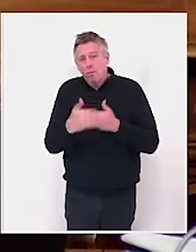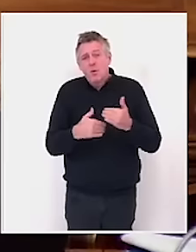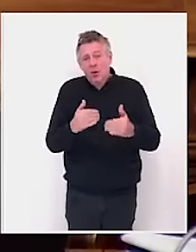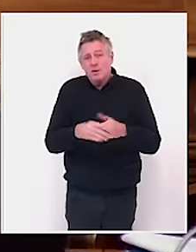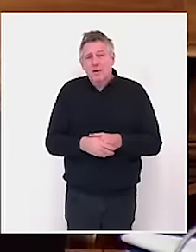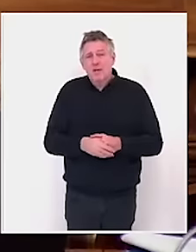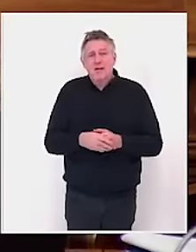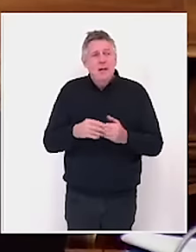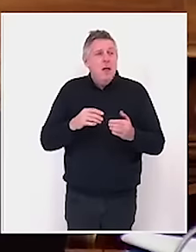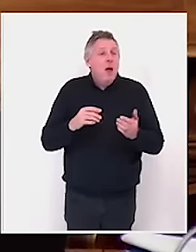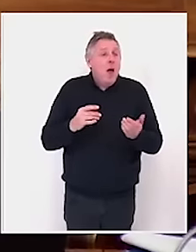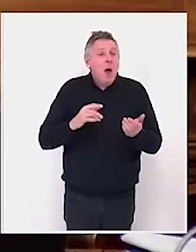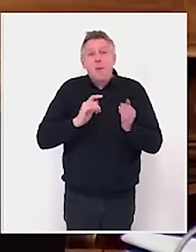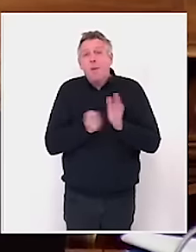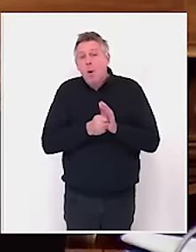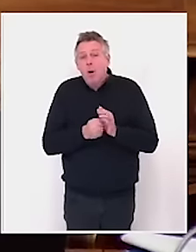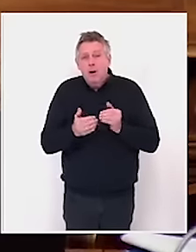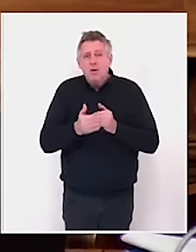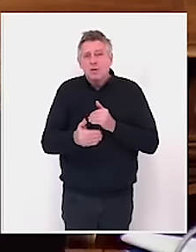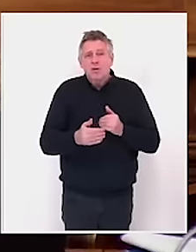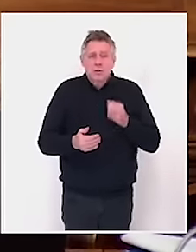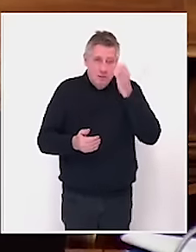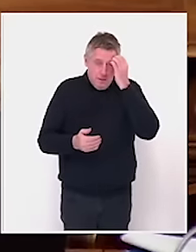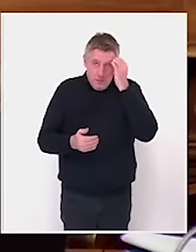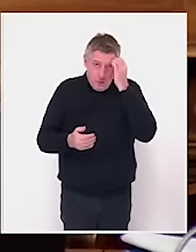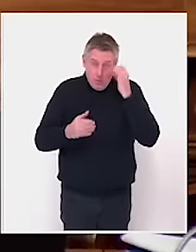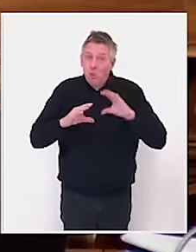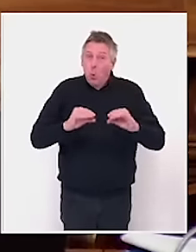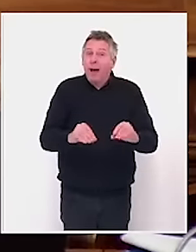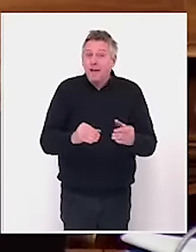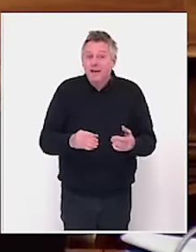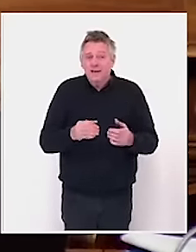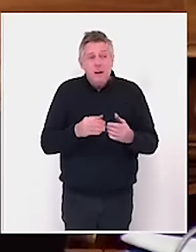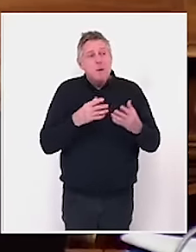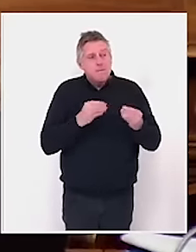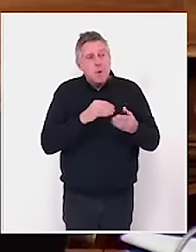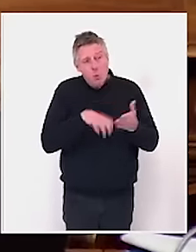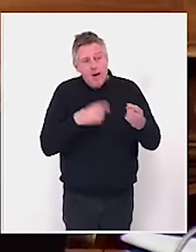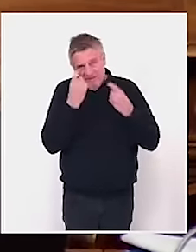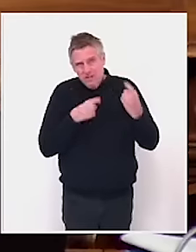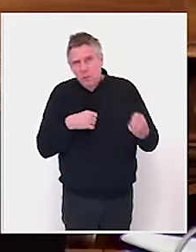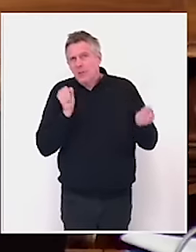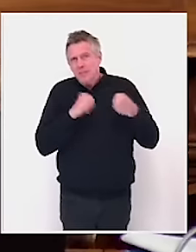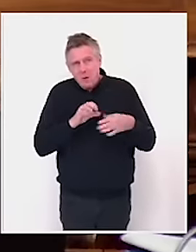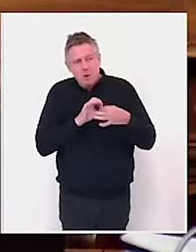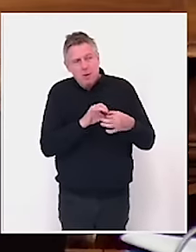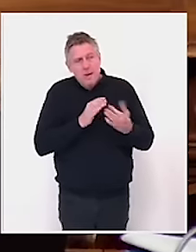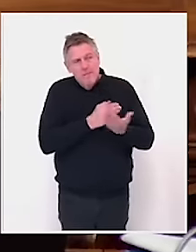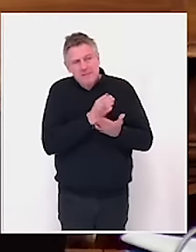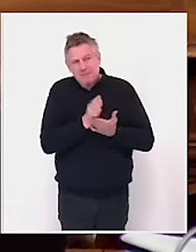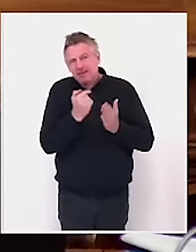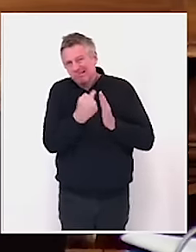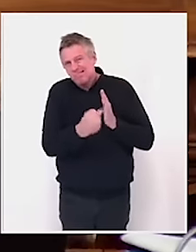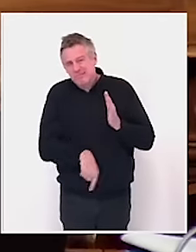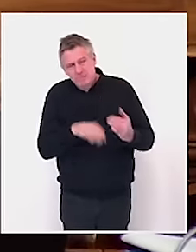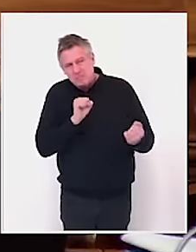à un moment donné à commencer à en voir le début d'une concrétisation. Donc on partage beaucoup la réflexion, on partage beaucoup les pistes qui sont défendues.